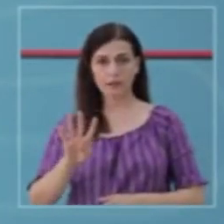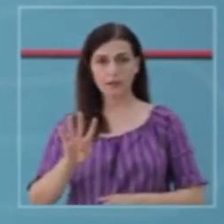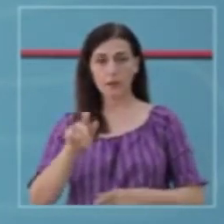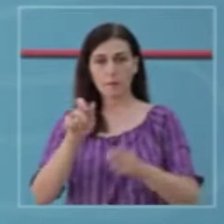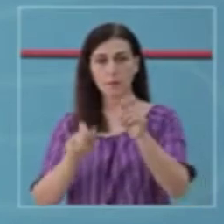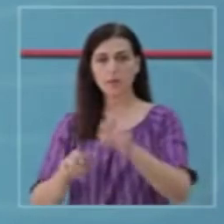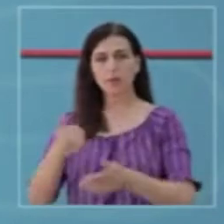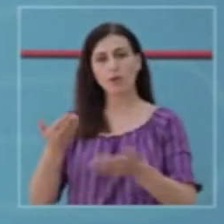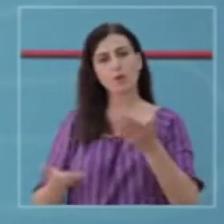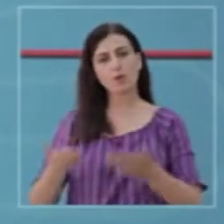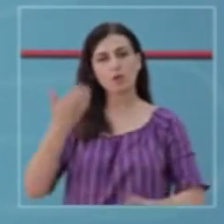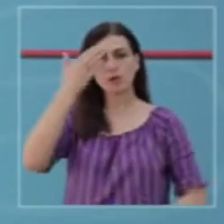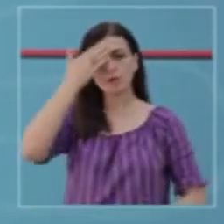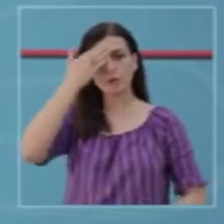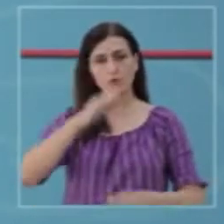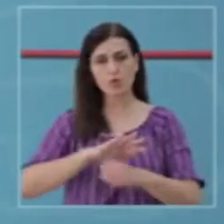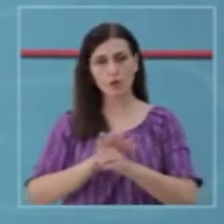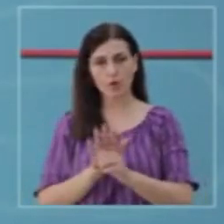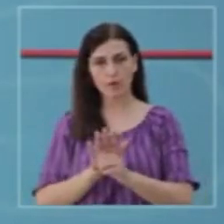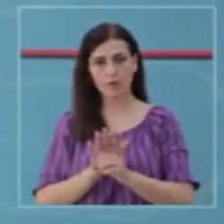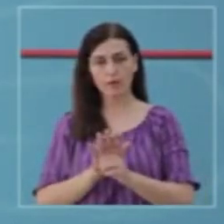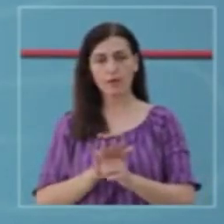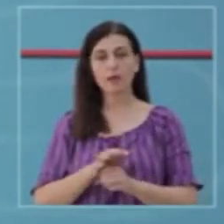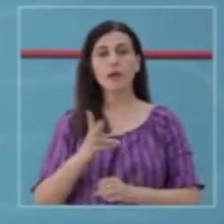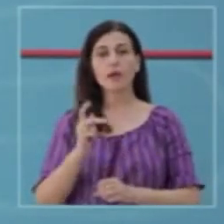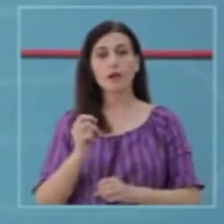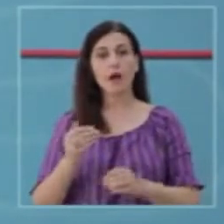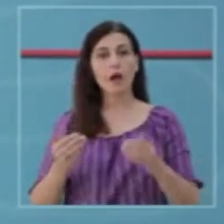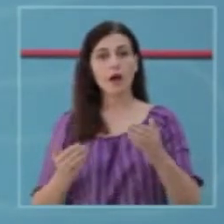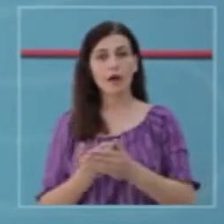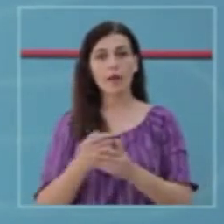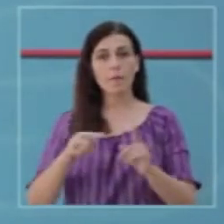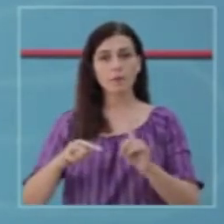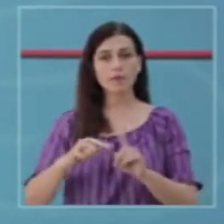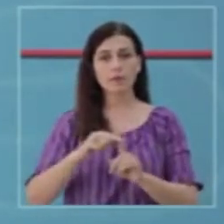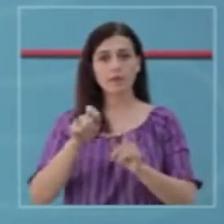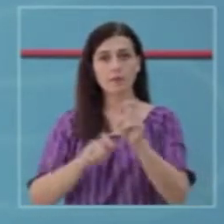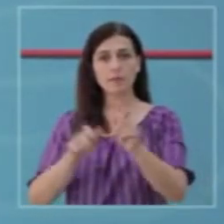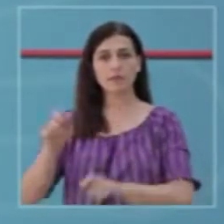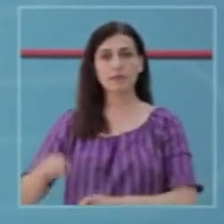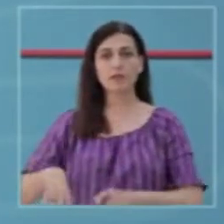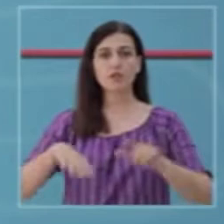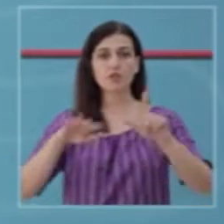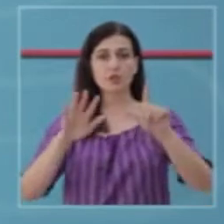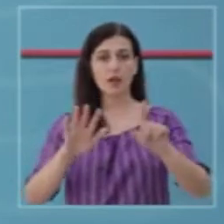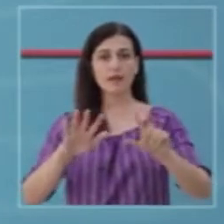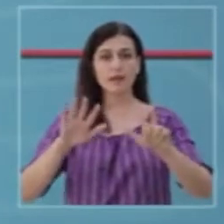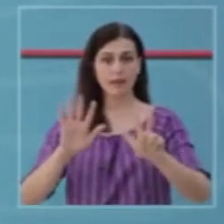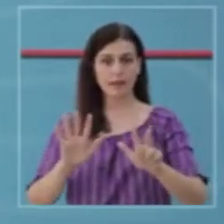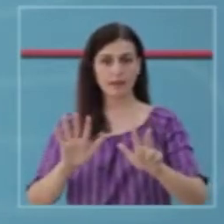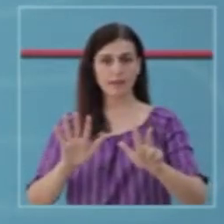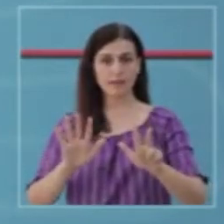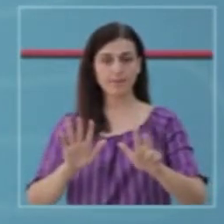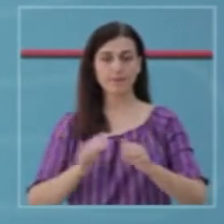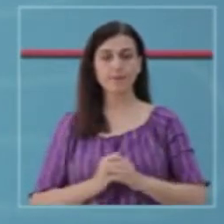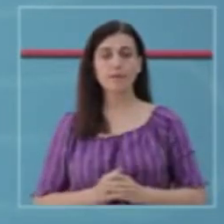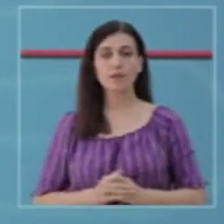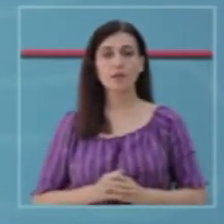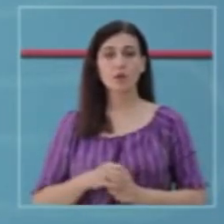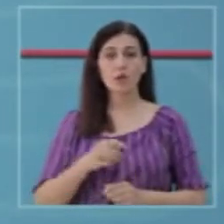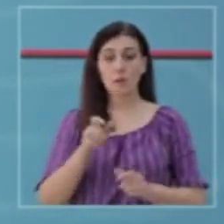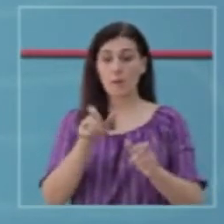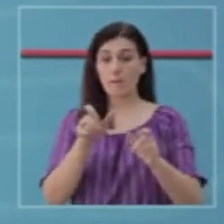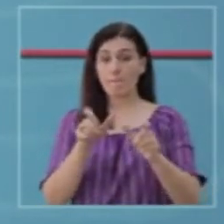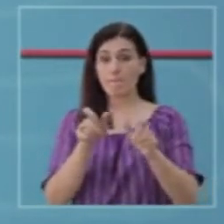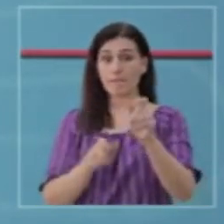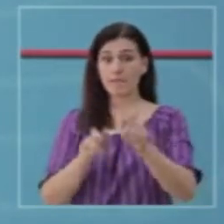për të dyshuar të prekur me COVID-19, nga të cilat janë konfirmuar pozitive 78 raste. Një pjesë e